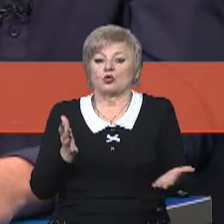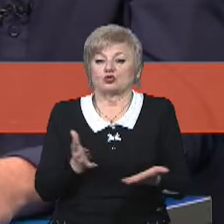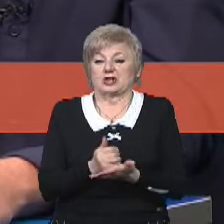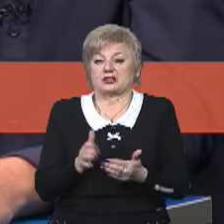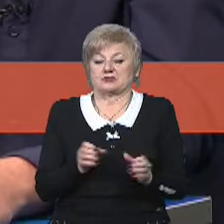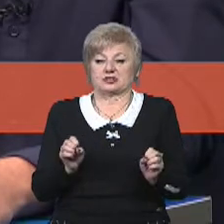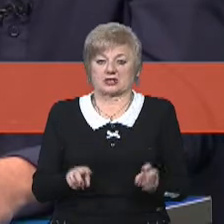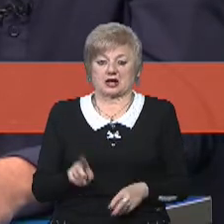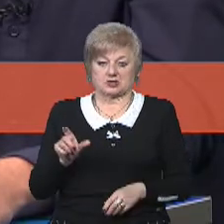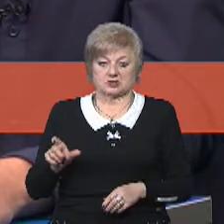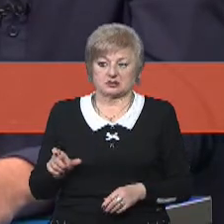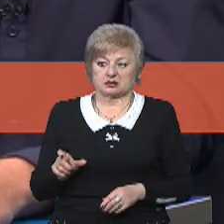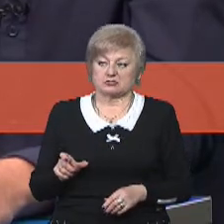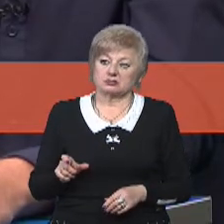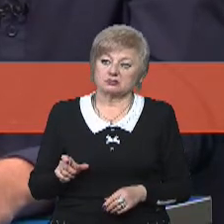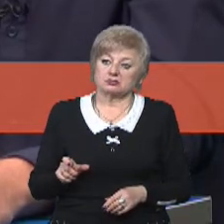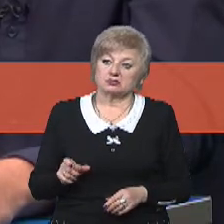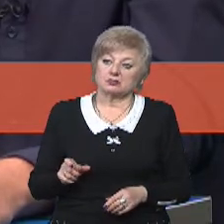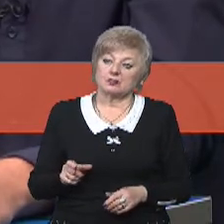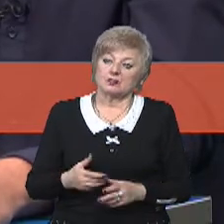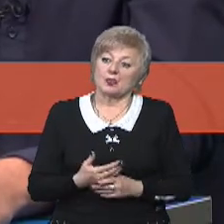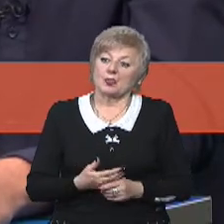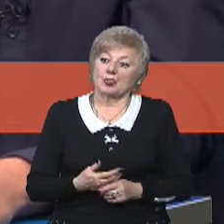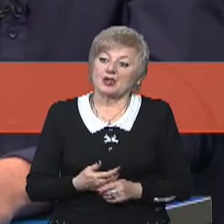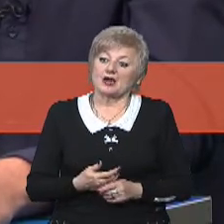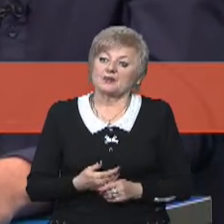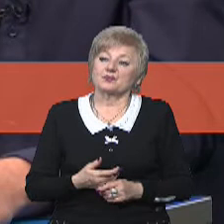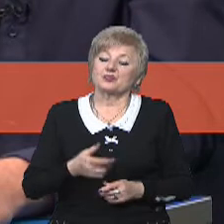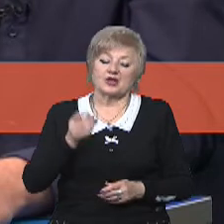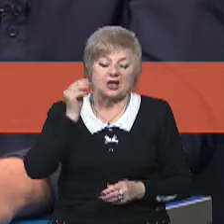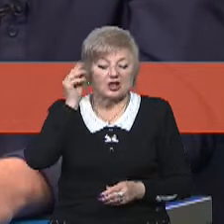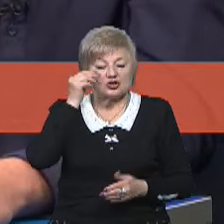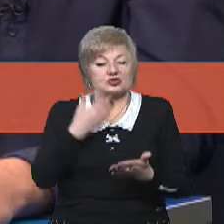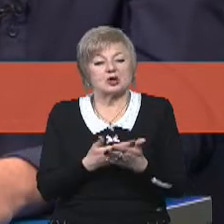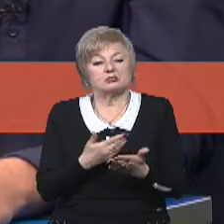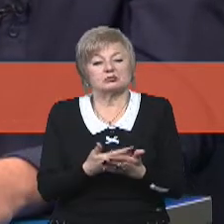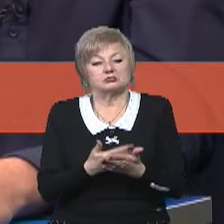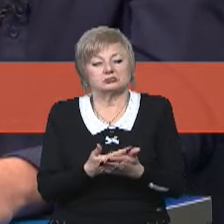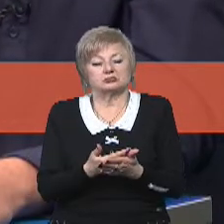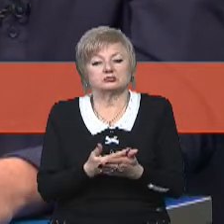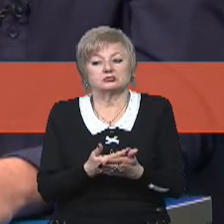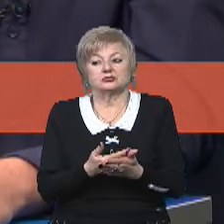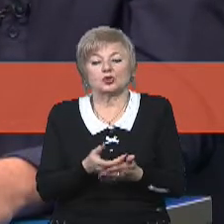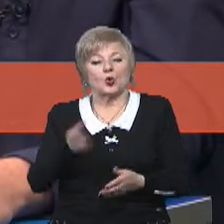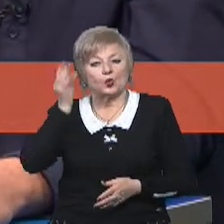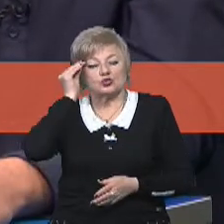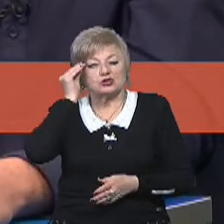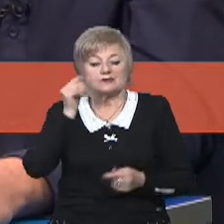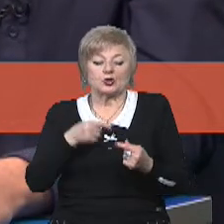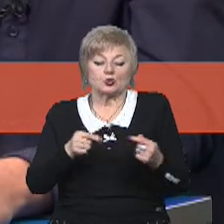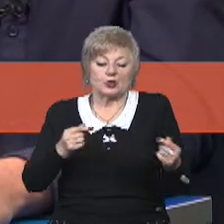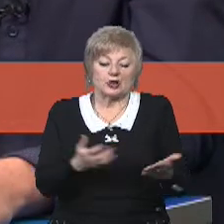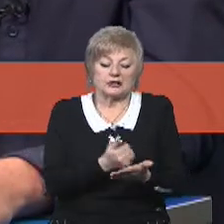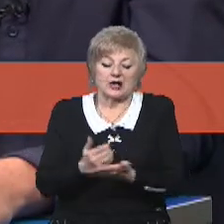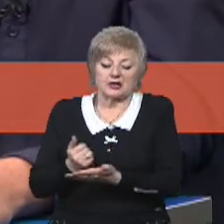фахівці. А яке її датування? Датування поки приблизно ми можемо говорити, враховуючи всі інші